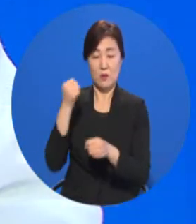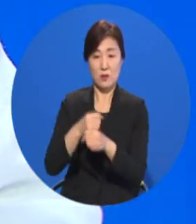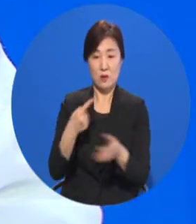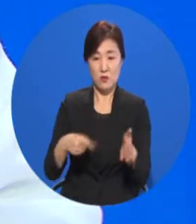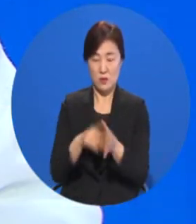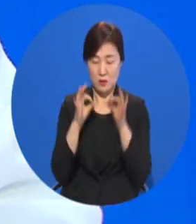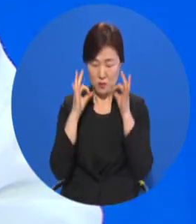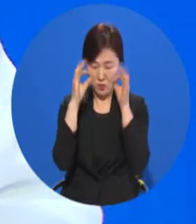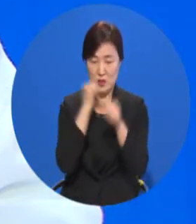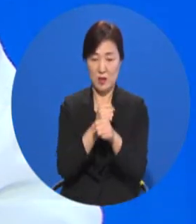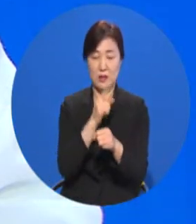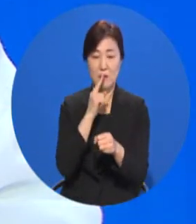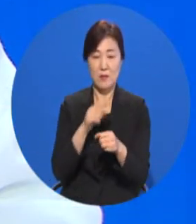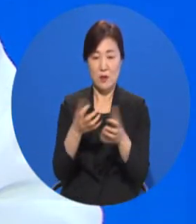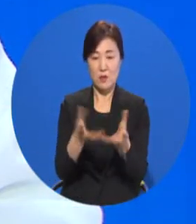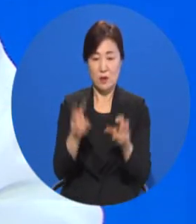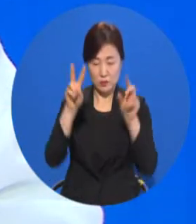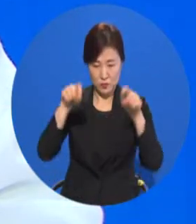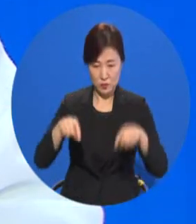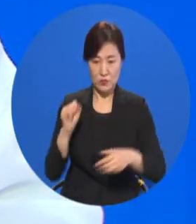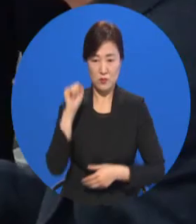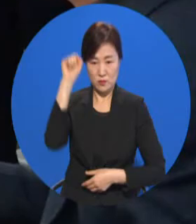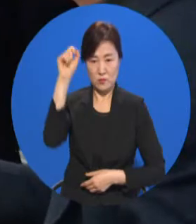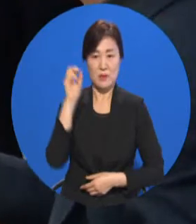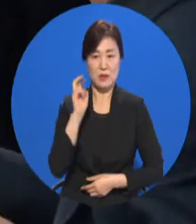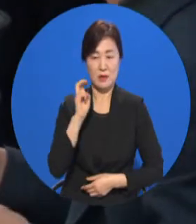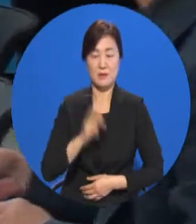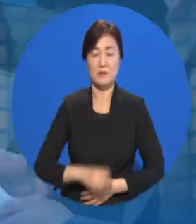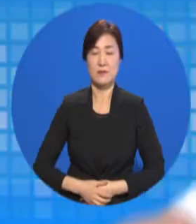강구하겠다며 무소속 출마의 가능성도 시사했습니다.